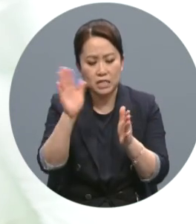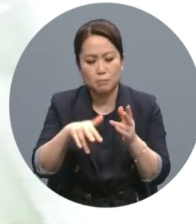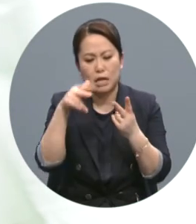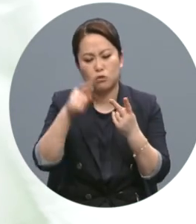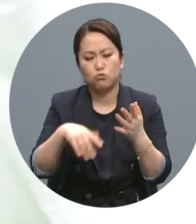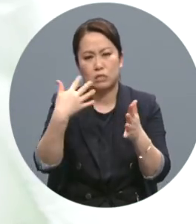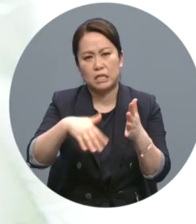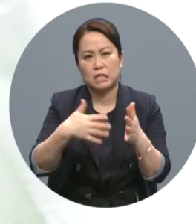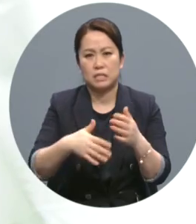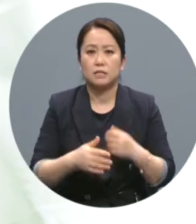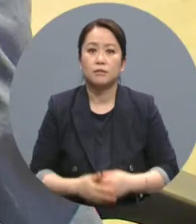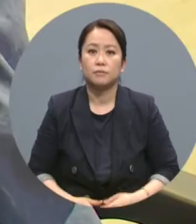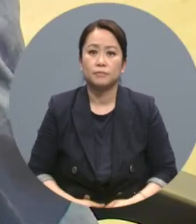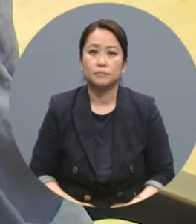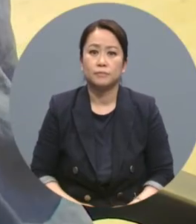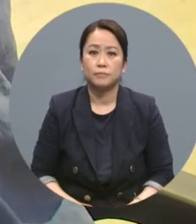상태였습니다